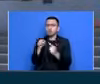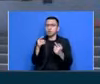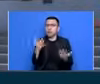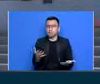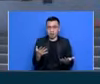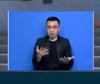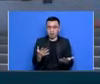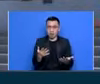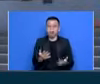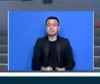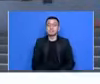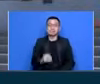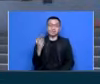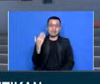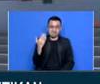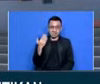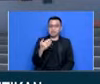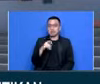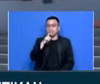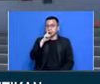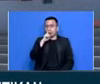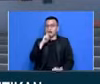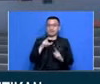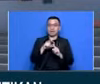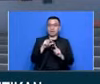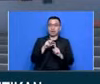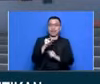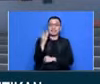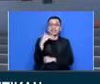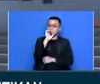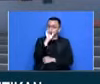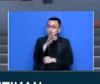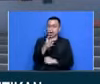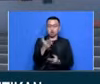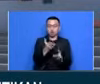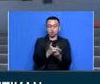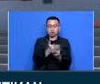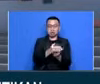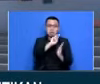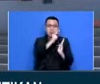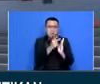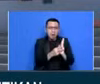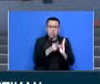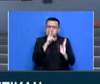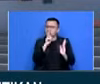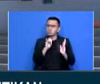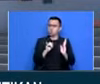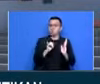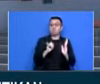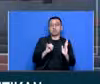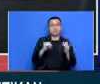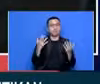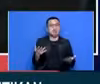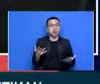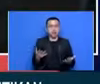pidana lain seperti sampaikan Pak Habib tadi ada mungkin pemalsuan ada faktor lain Kenapa kasus yang sederhana seperti